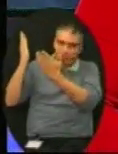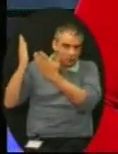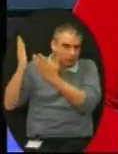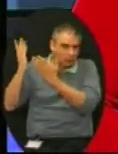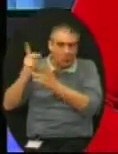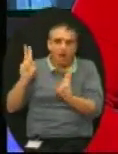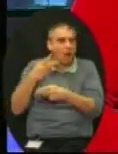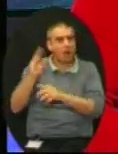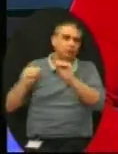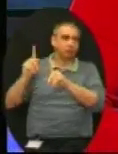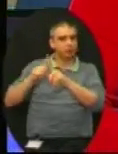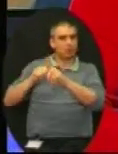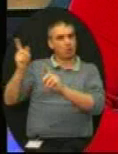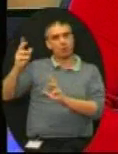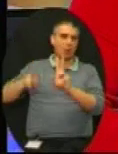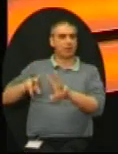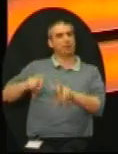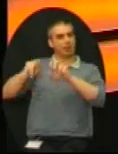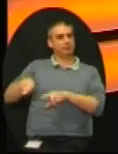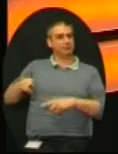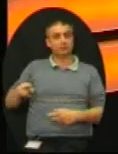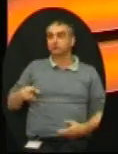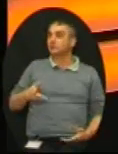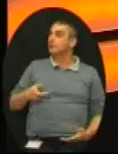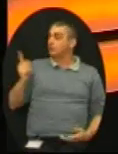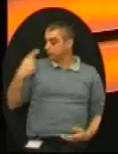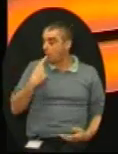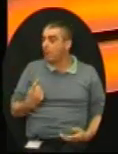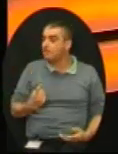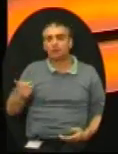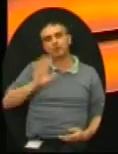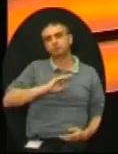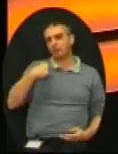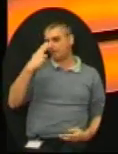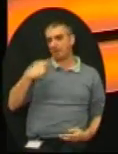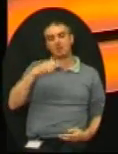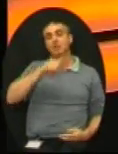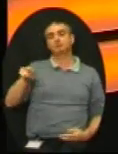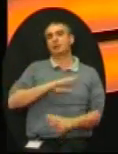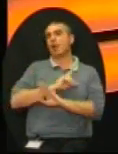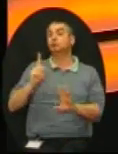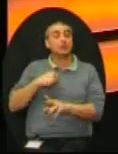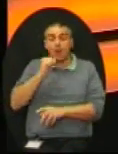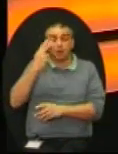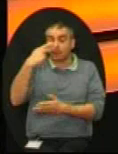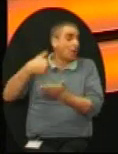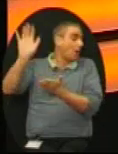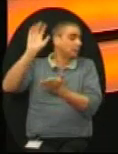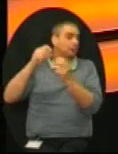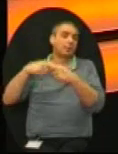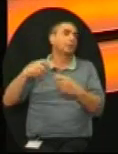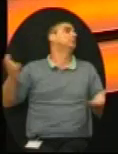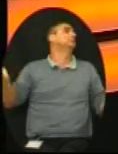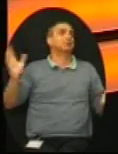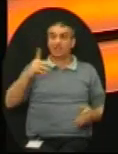היא לא יכולה לשמש לו קרדום לחפור בו. אוקיי, אבל בין זה לבין, אז הוא אומר, זה פסול בעיניי, זה פסול עד כדי כך שאני לא רוצה לראות אותם בכנסת. אז לא, אז